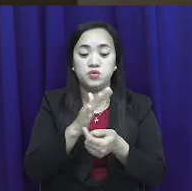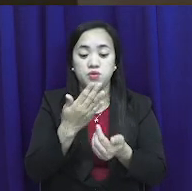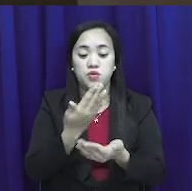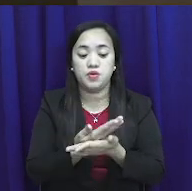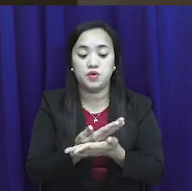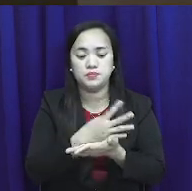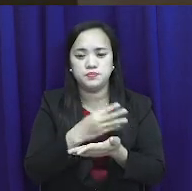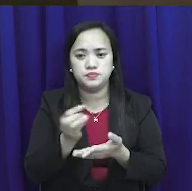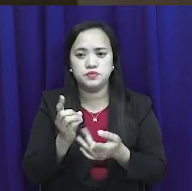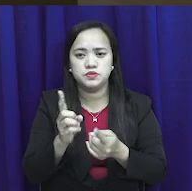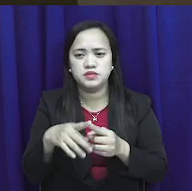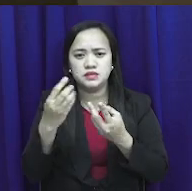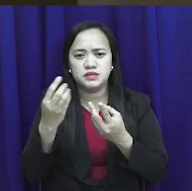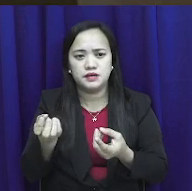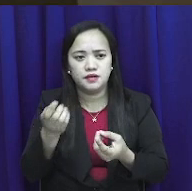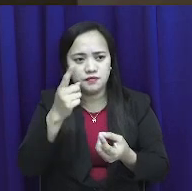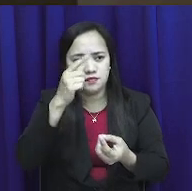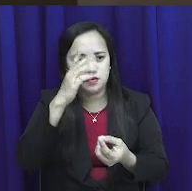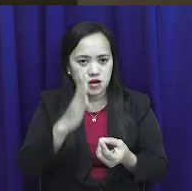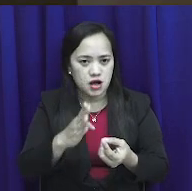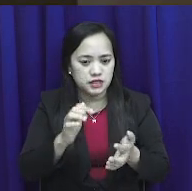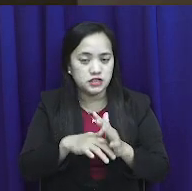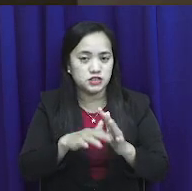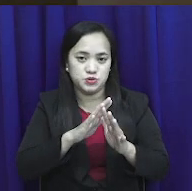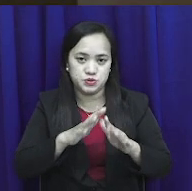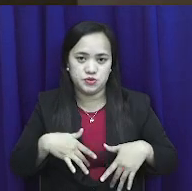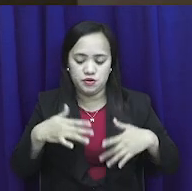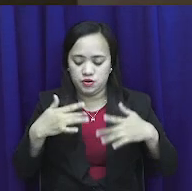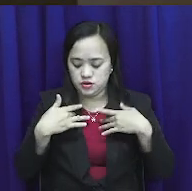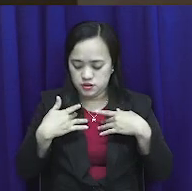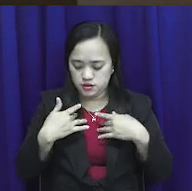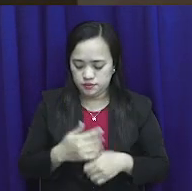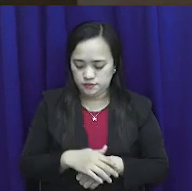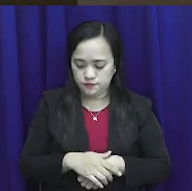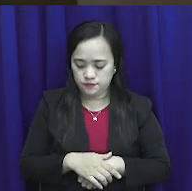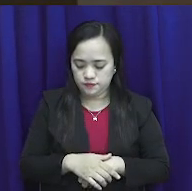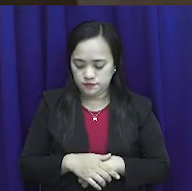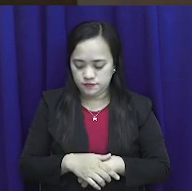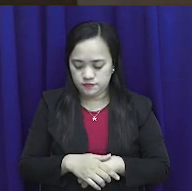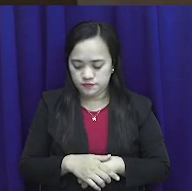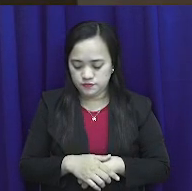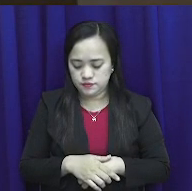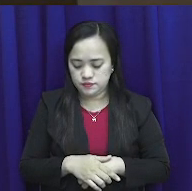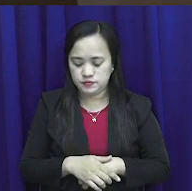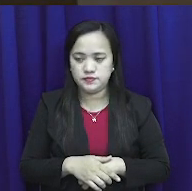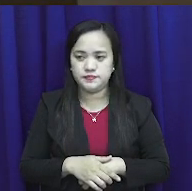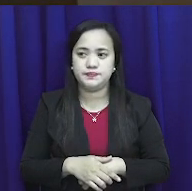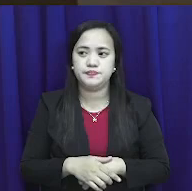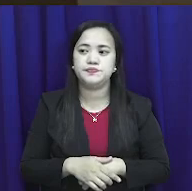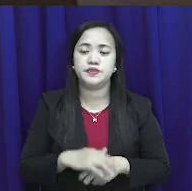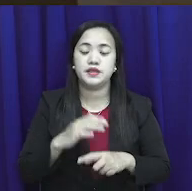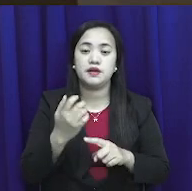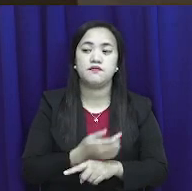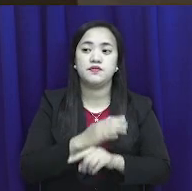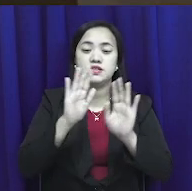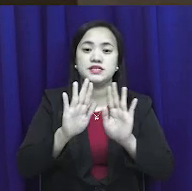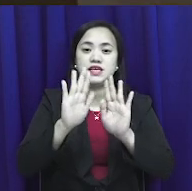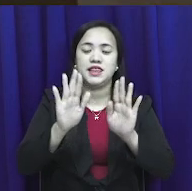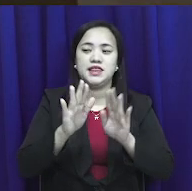iisahin yung Panginoon sa kanyang buhay Nakita ko yun sa kanya na Pag Sunday nga